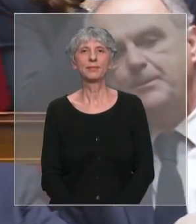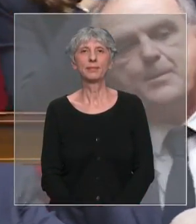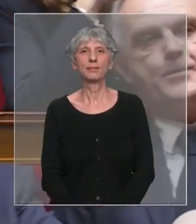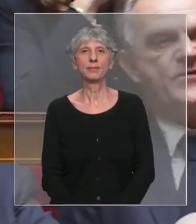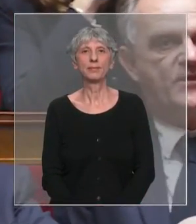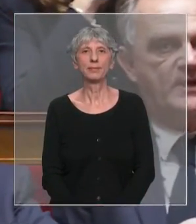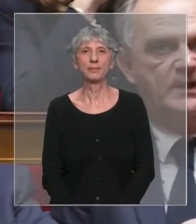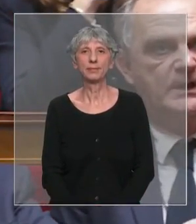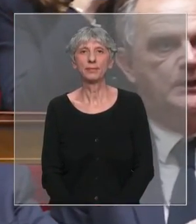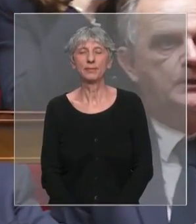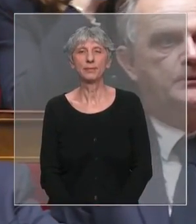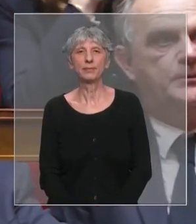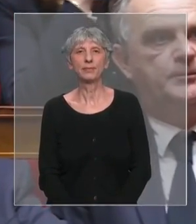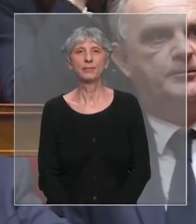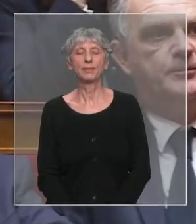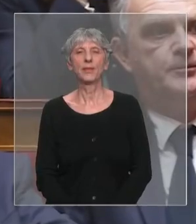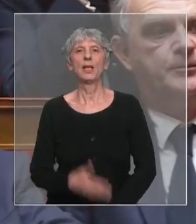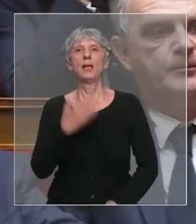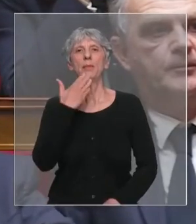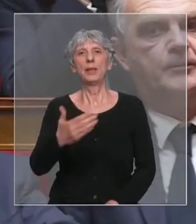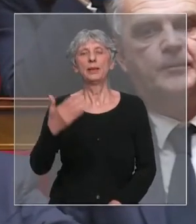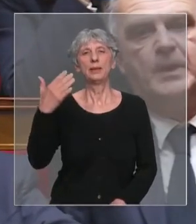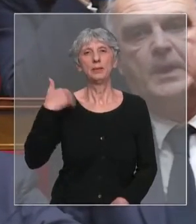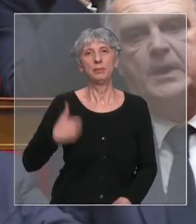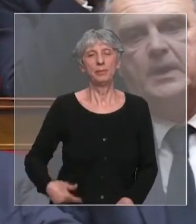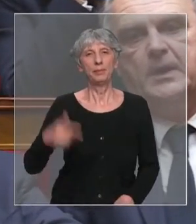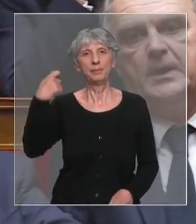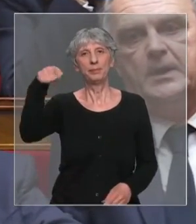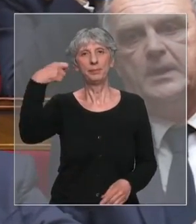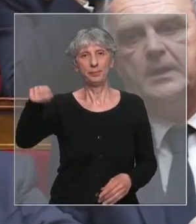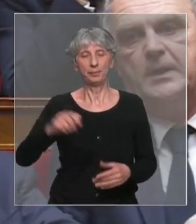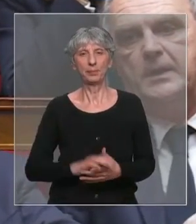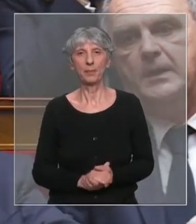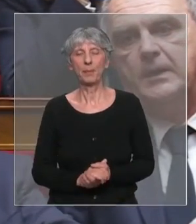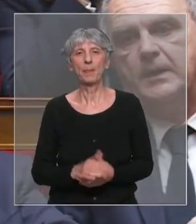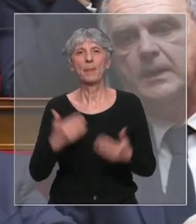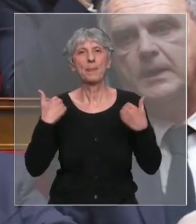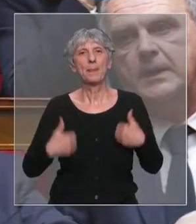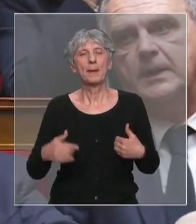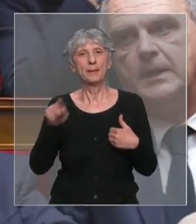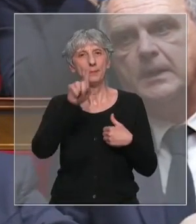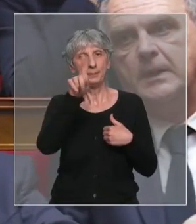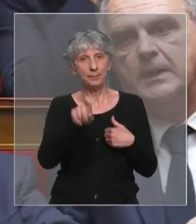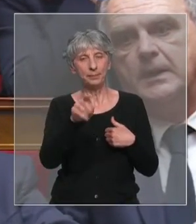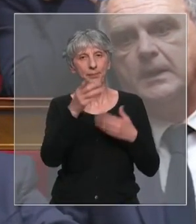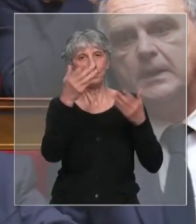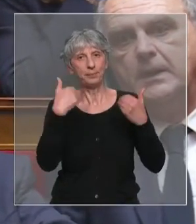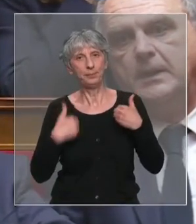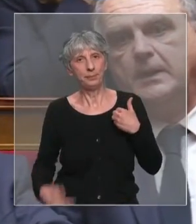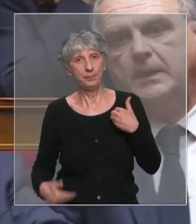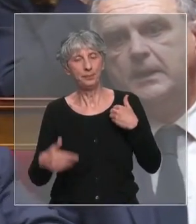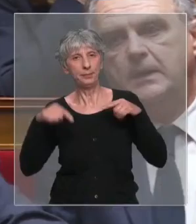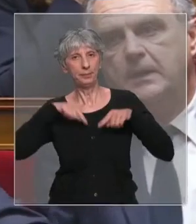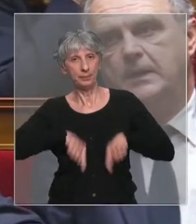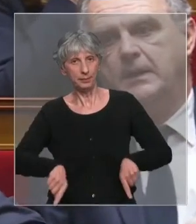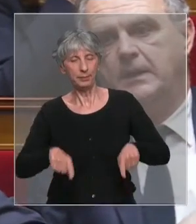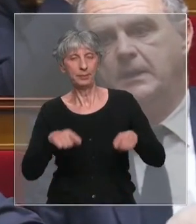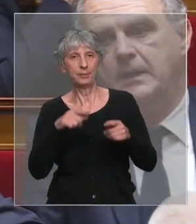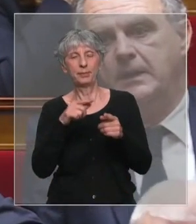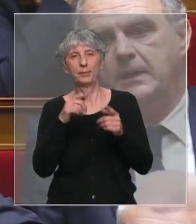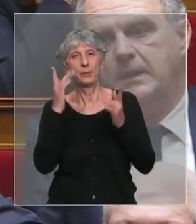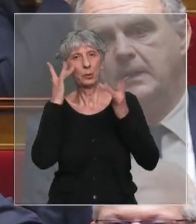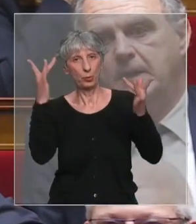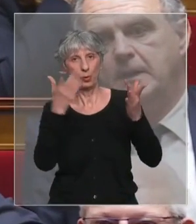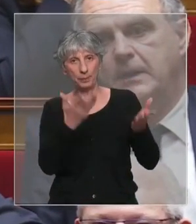Oui, c'est ça. Allez-y, monsieur. Merci, Madame la Présidente. Ma question s'adresse à Madame la Ministre de la